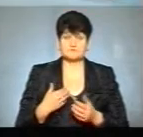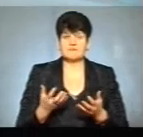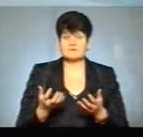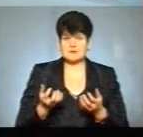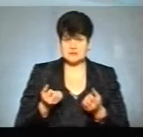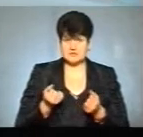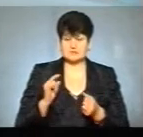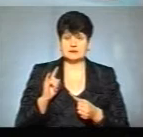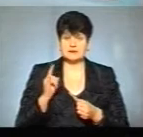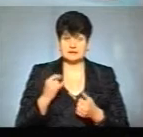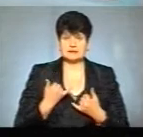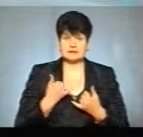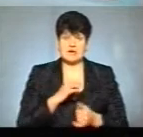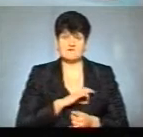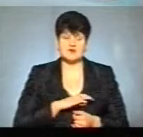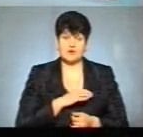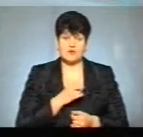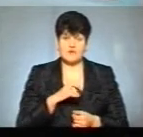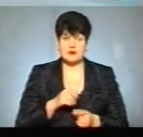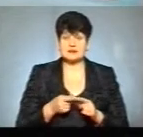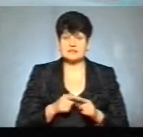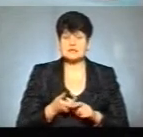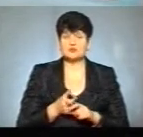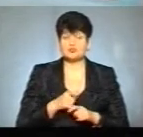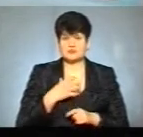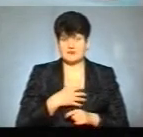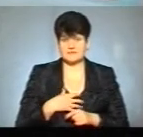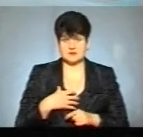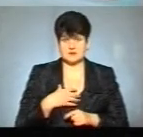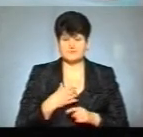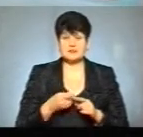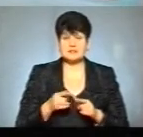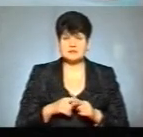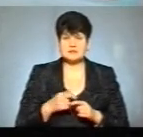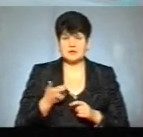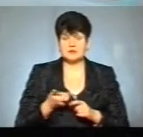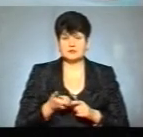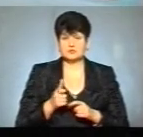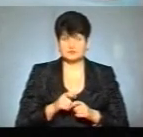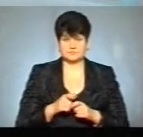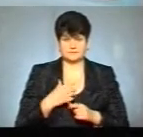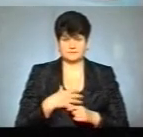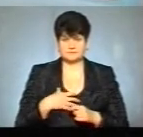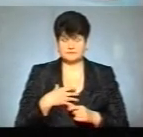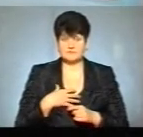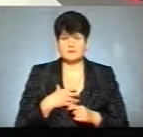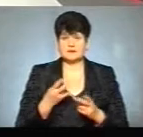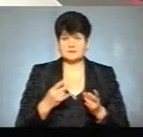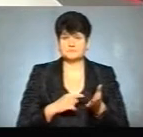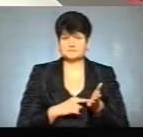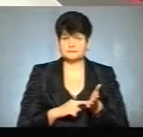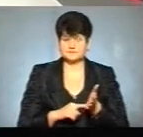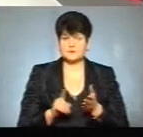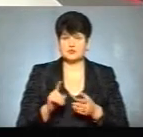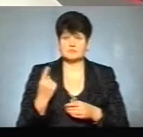взяти дитину для виховання, це дуже важливо, тому що це досить суттєво. Я хочу зазначити, що